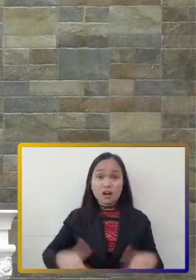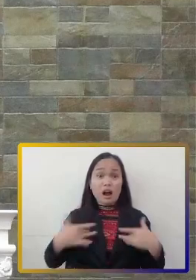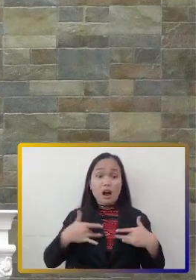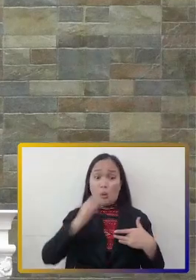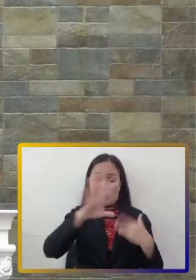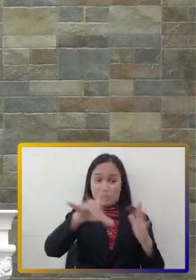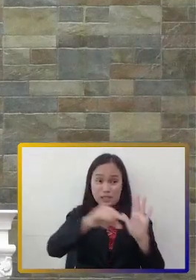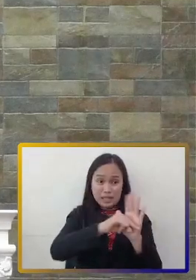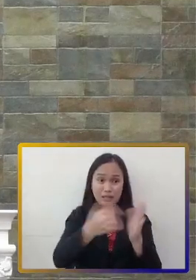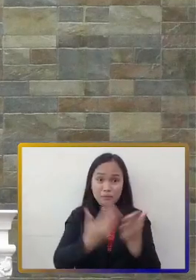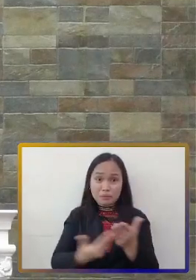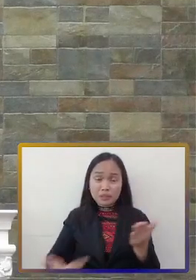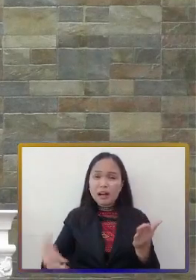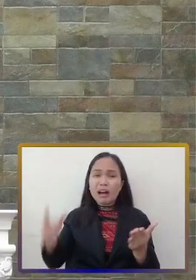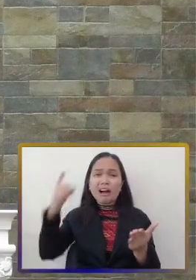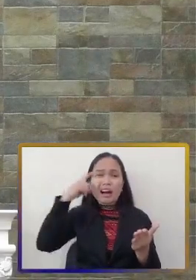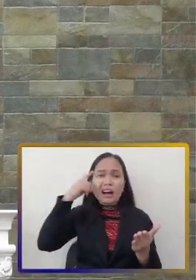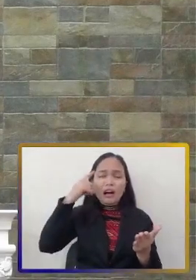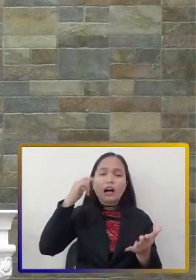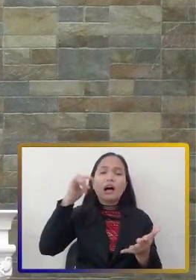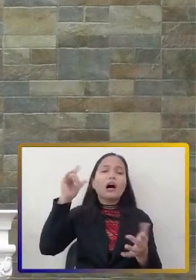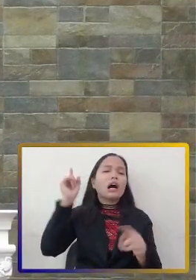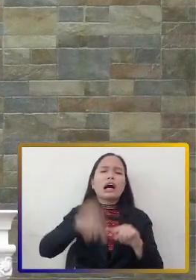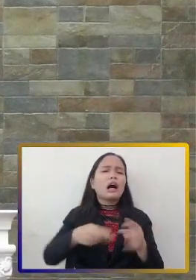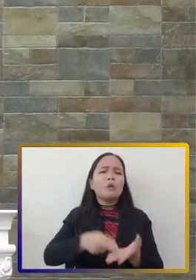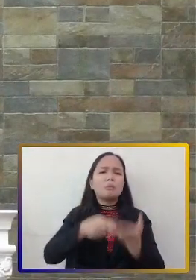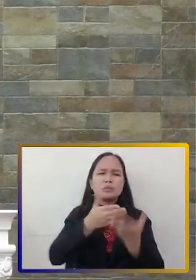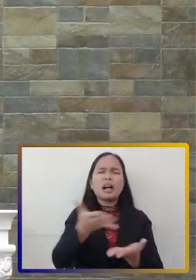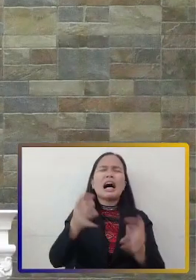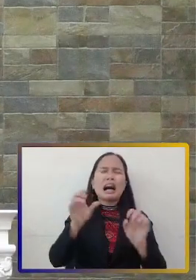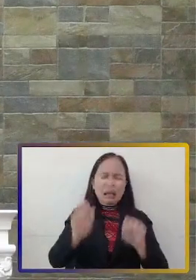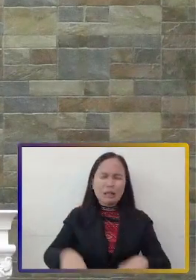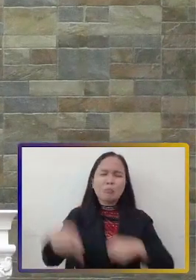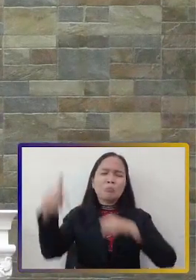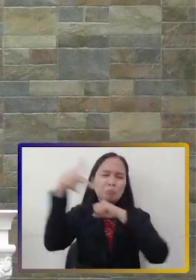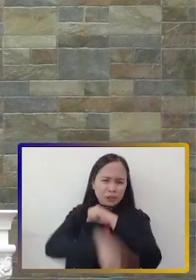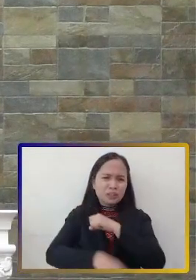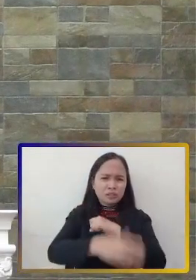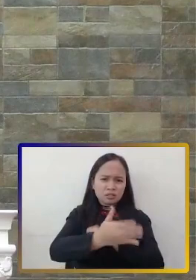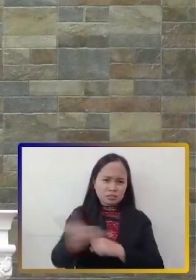mo, kundi yan ang magpaparusa sa'yo.